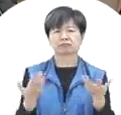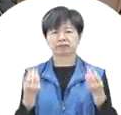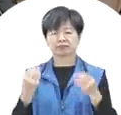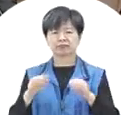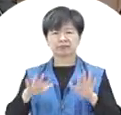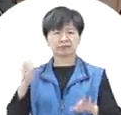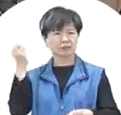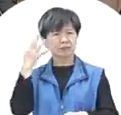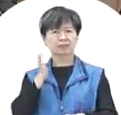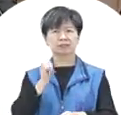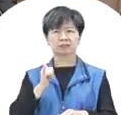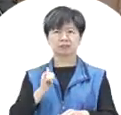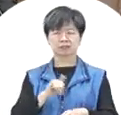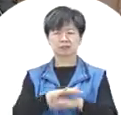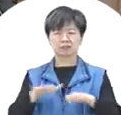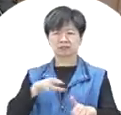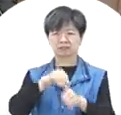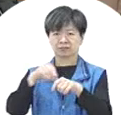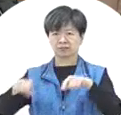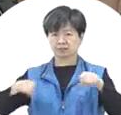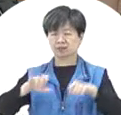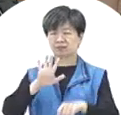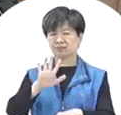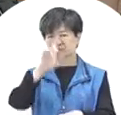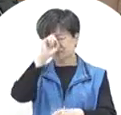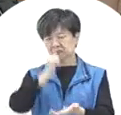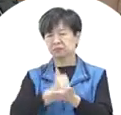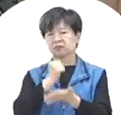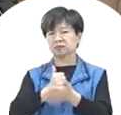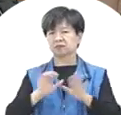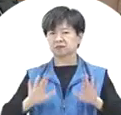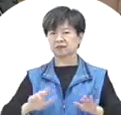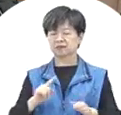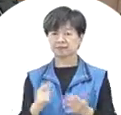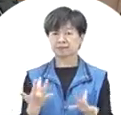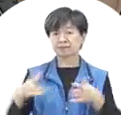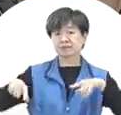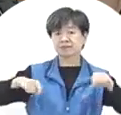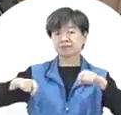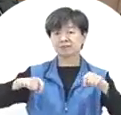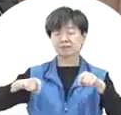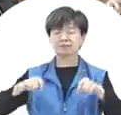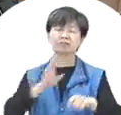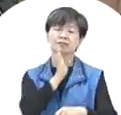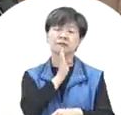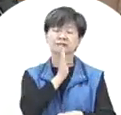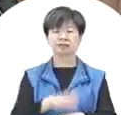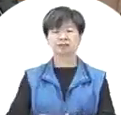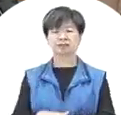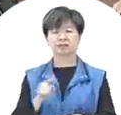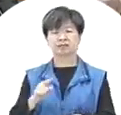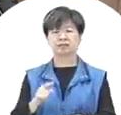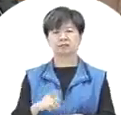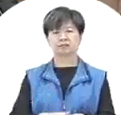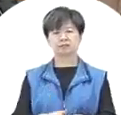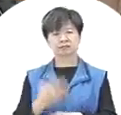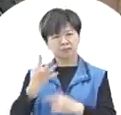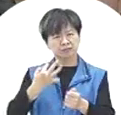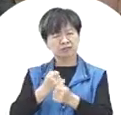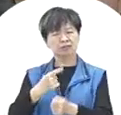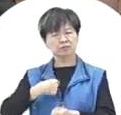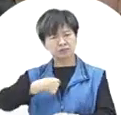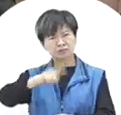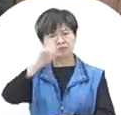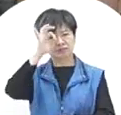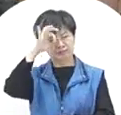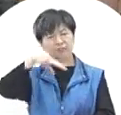关的安置计划，我希望它可行，因为老实讲，目前还在草案的规划当中。 其实这也有好几年，我们都去看过那个现场 公